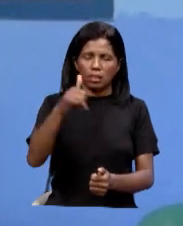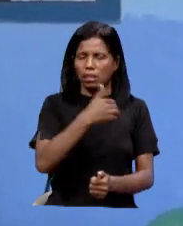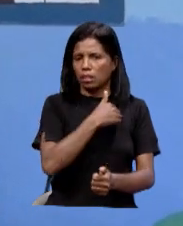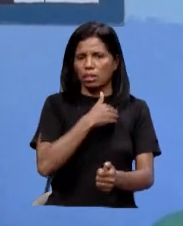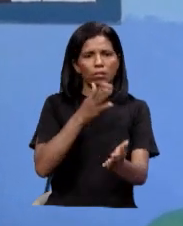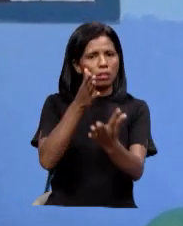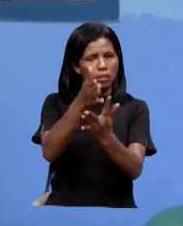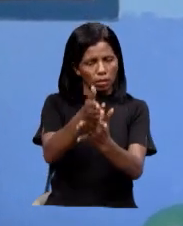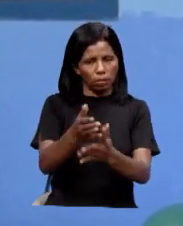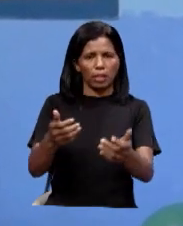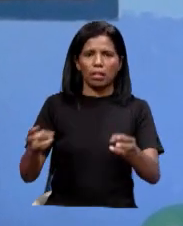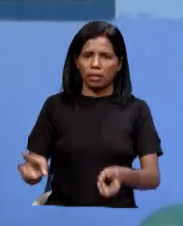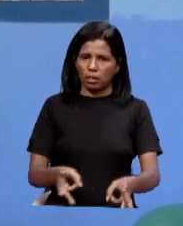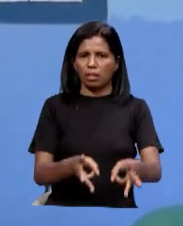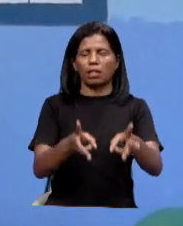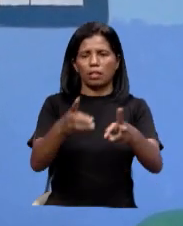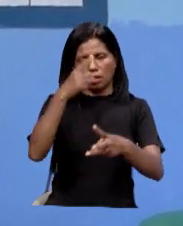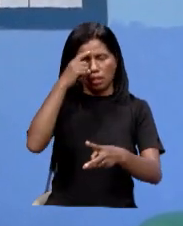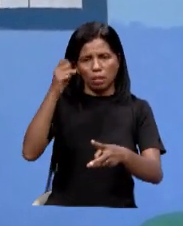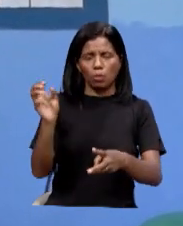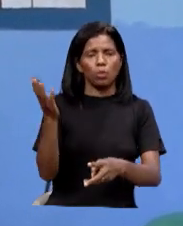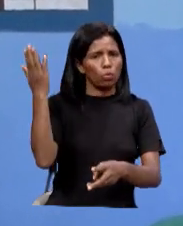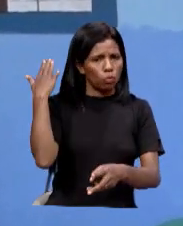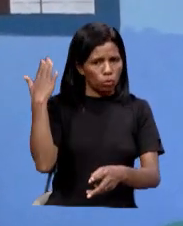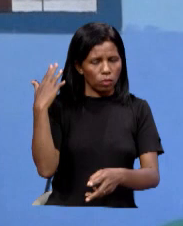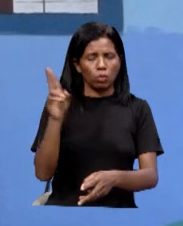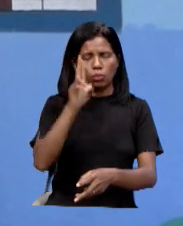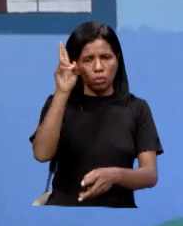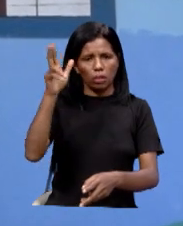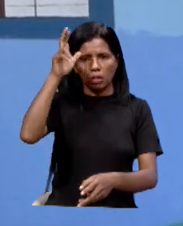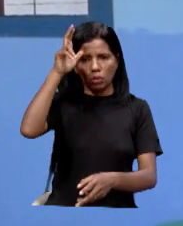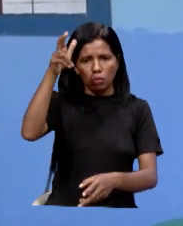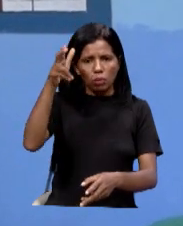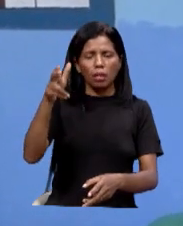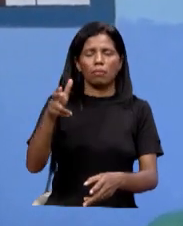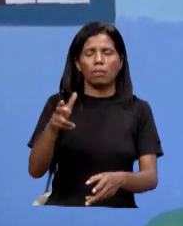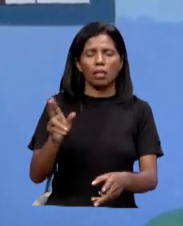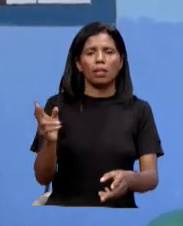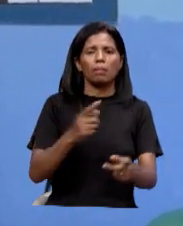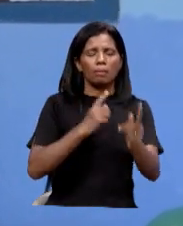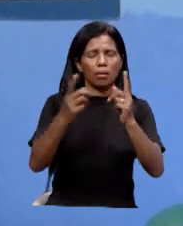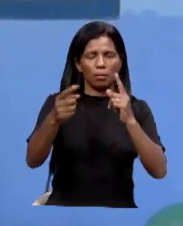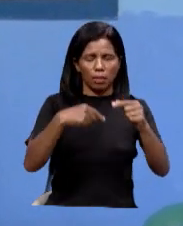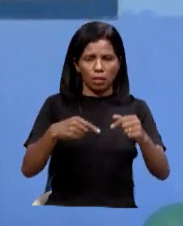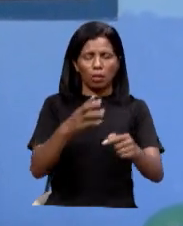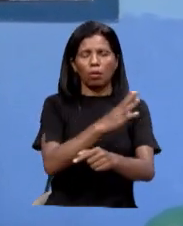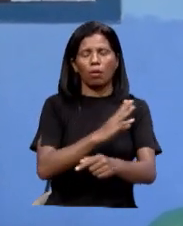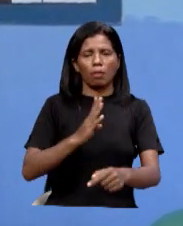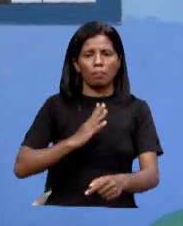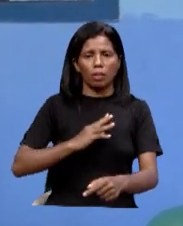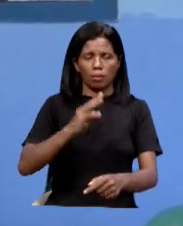ne sira usa det kuda mak ba mai ba mai. Balizo ho mawisi ho ho